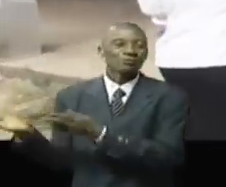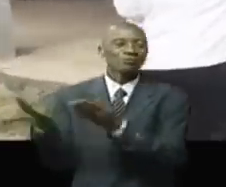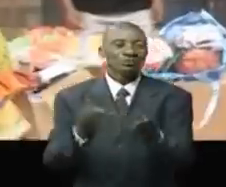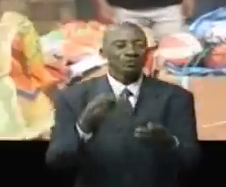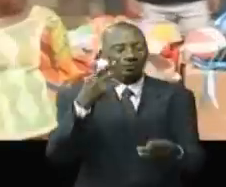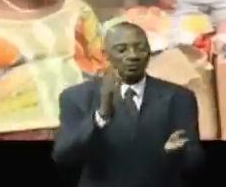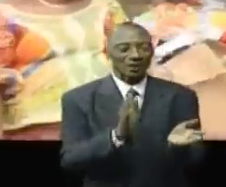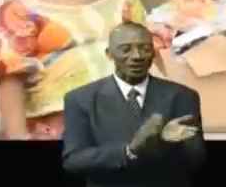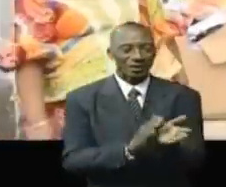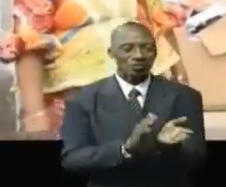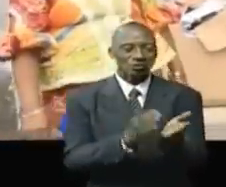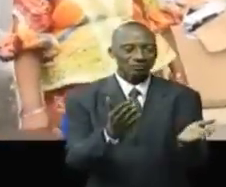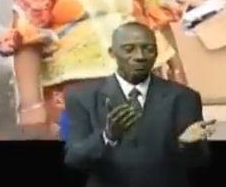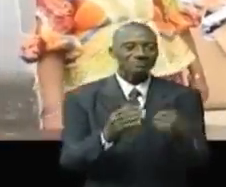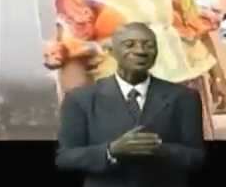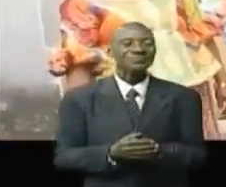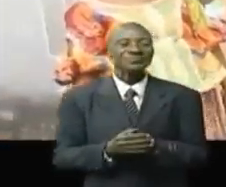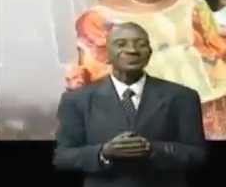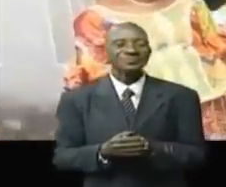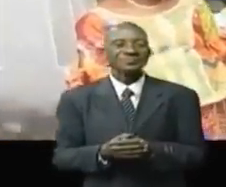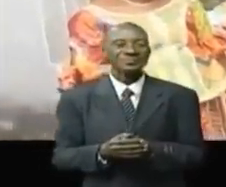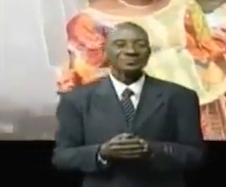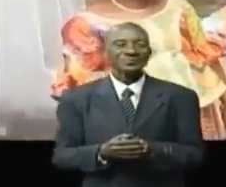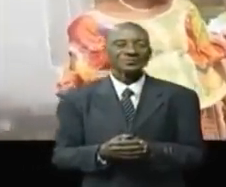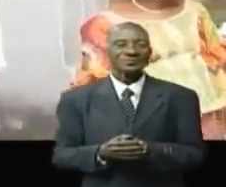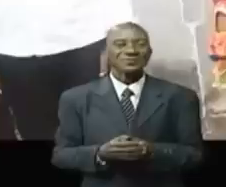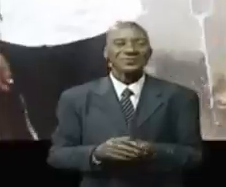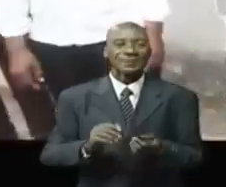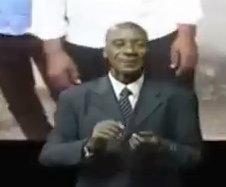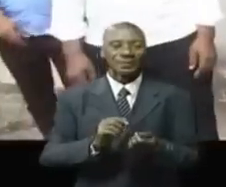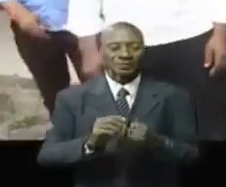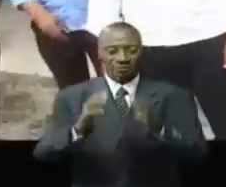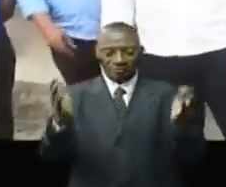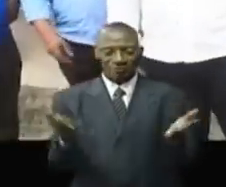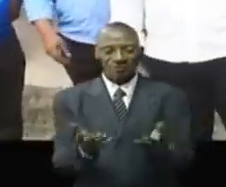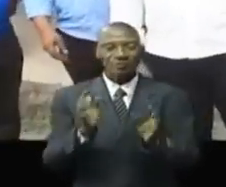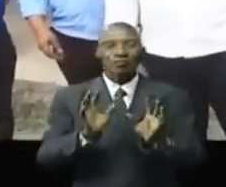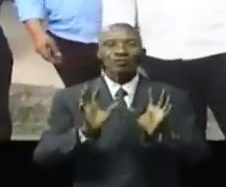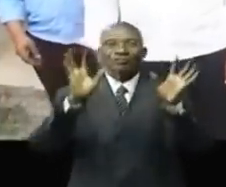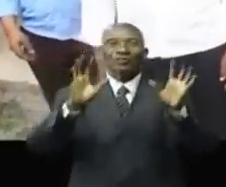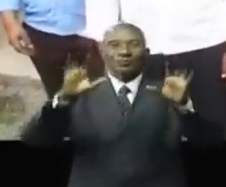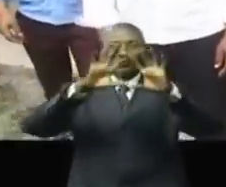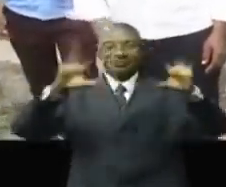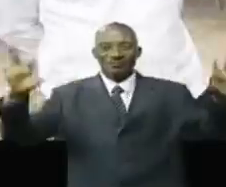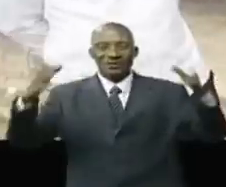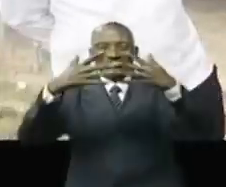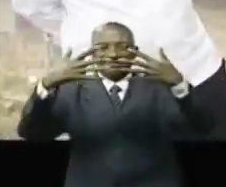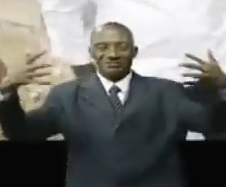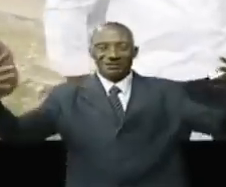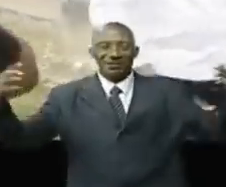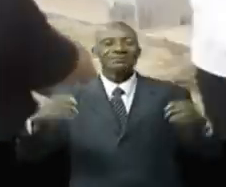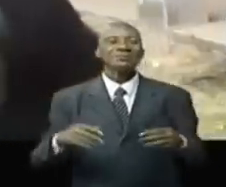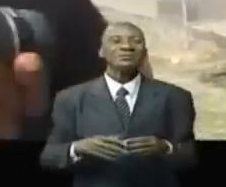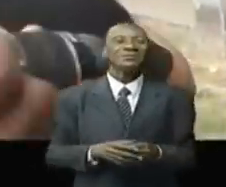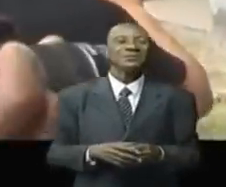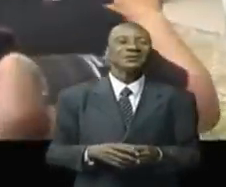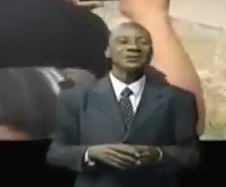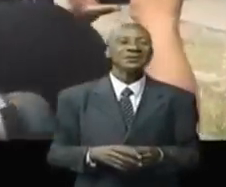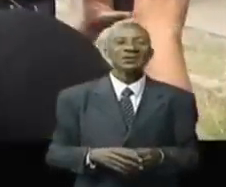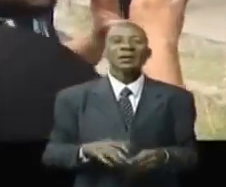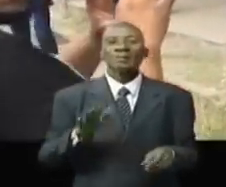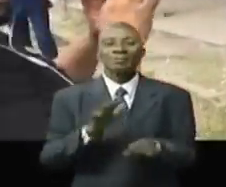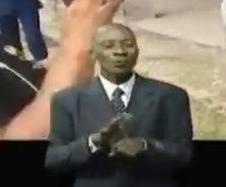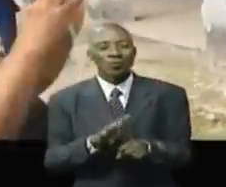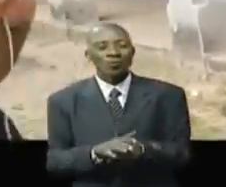lot est important, composé de ballons de volley-ball, de ballons de handball, de vareuses, de sifflets. La